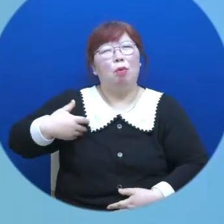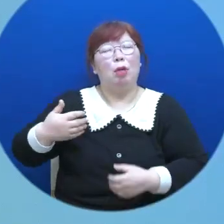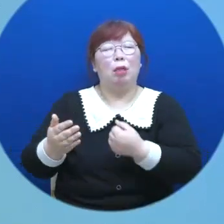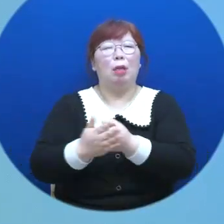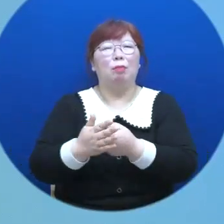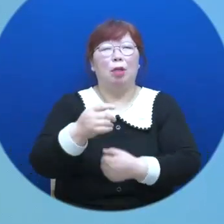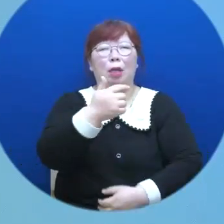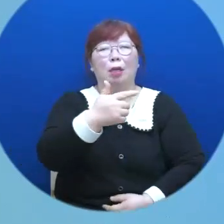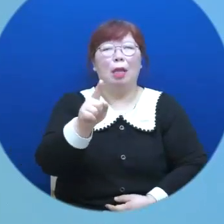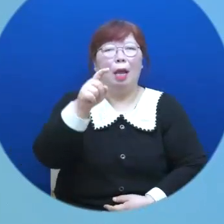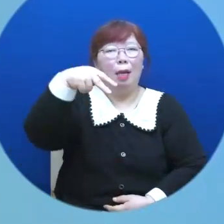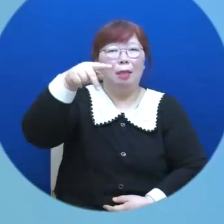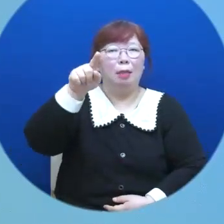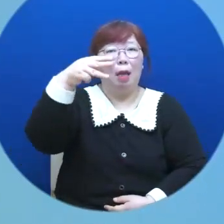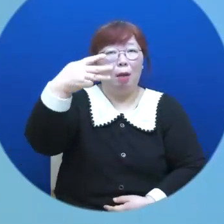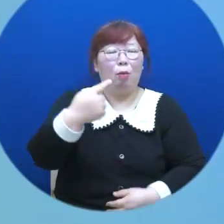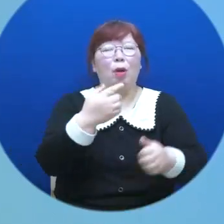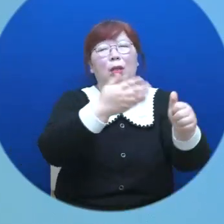나사로에게 좀